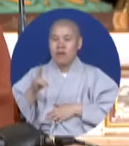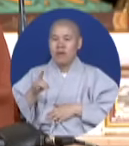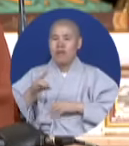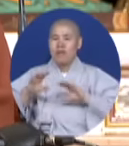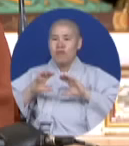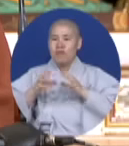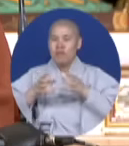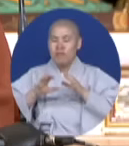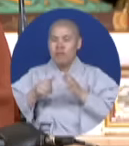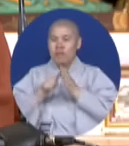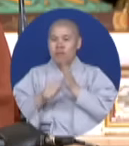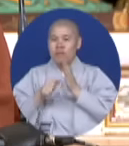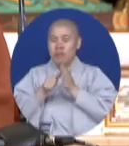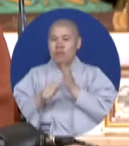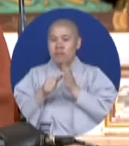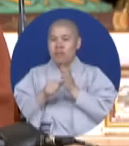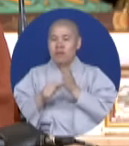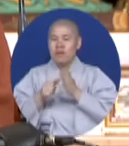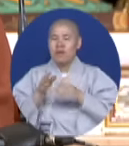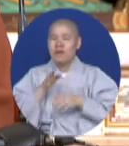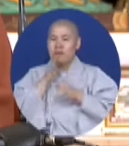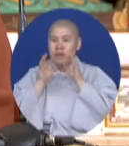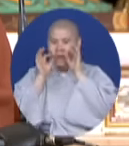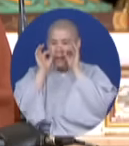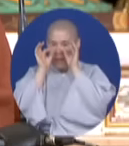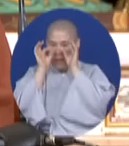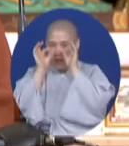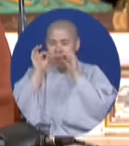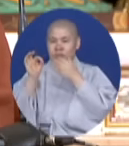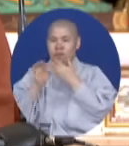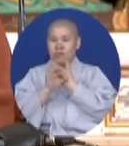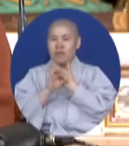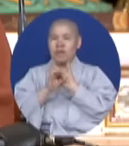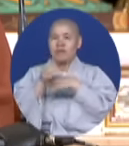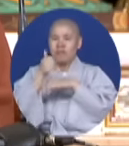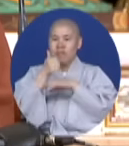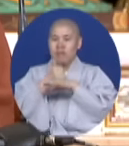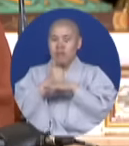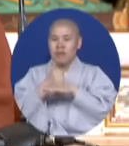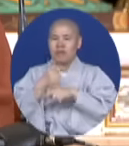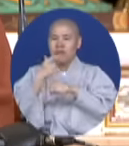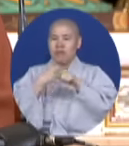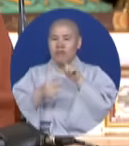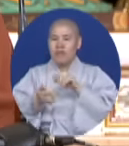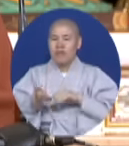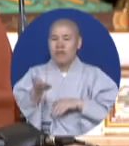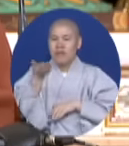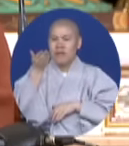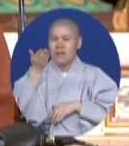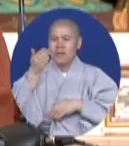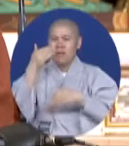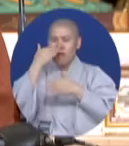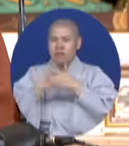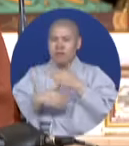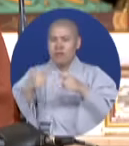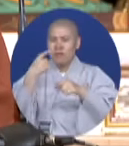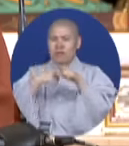궁극적으로, 궁극적이라는 말은 더 이상 빼고 보탤 것 없이